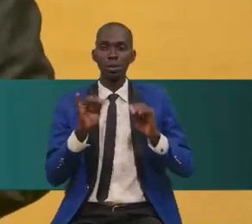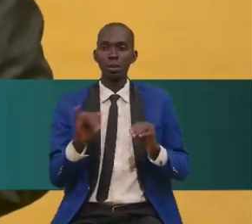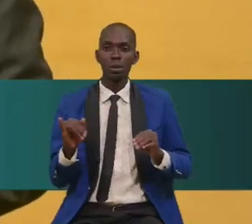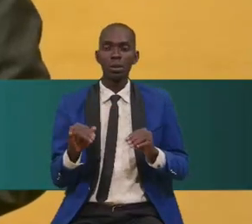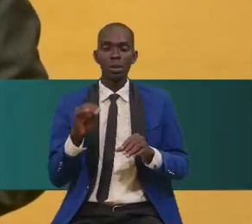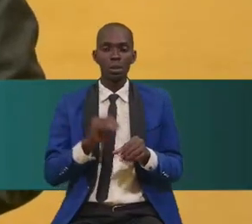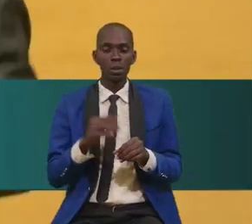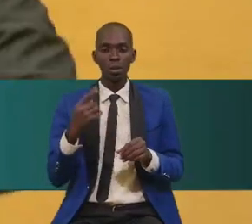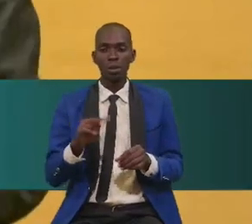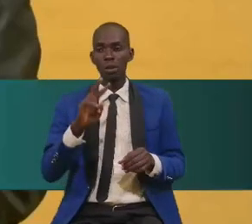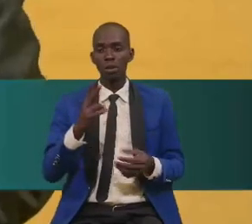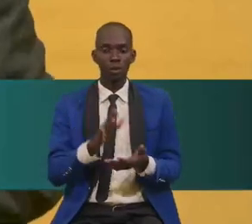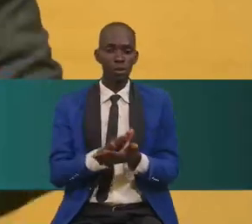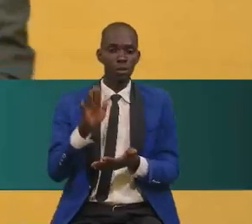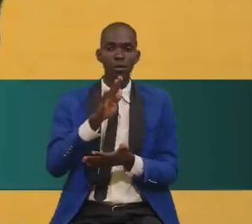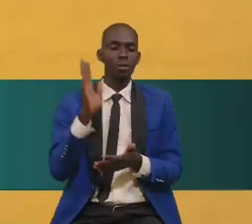plus.